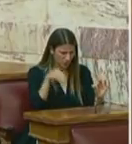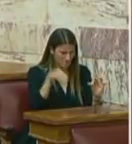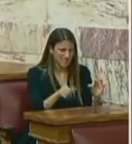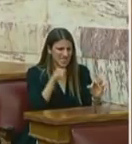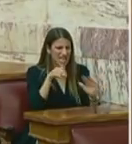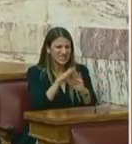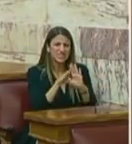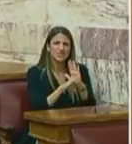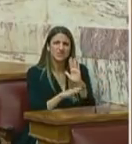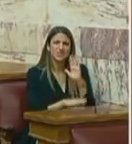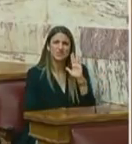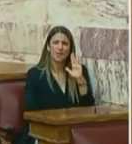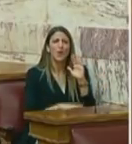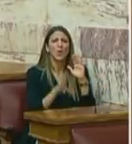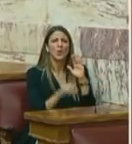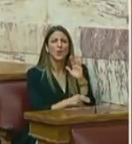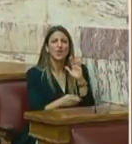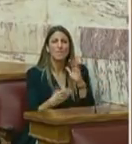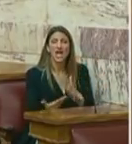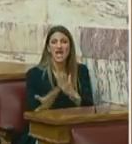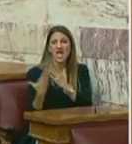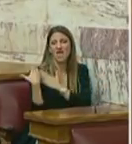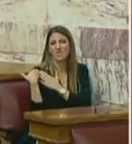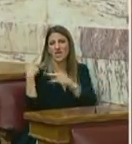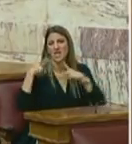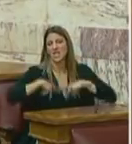την διαβόητη ευθύνη των Υπουργών.